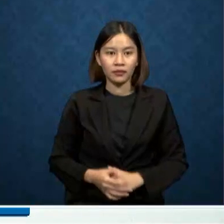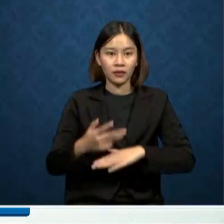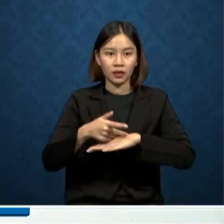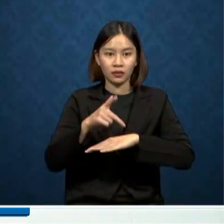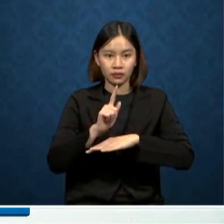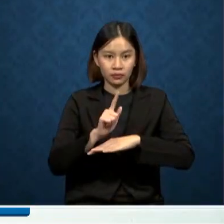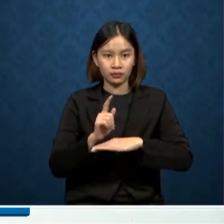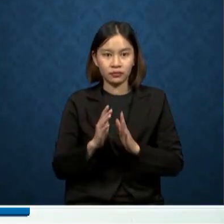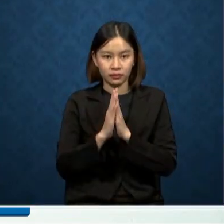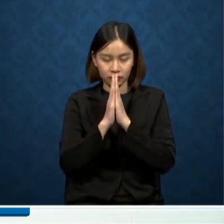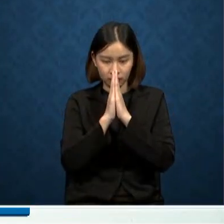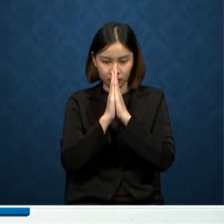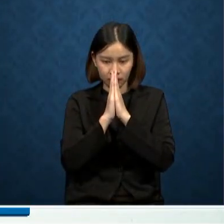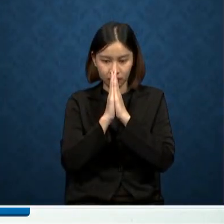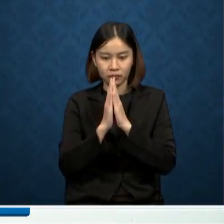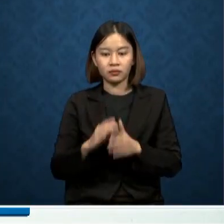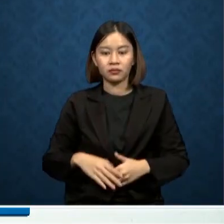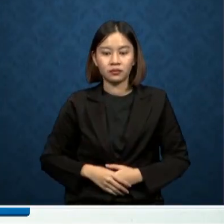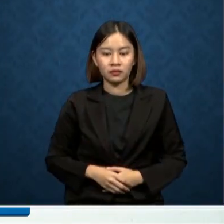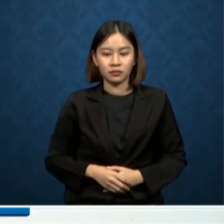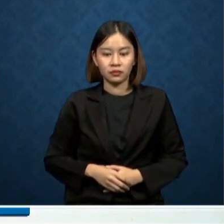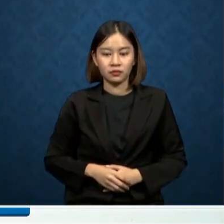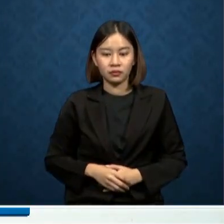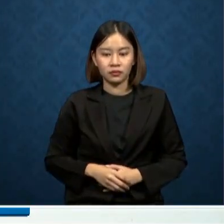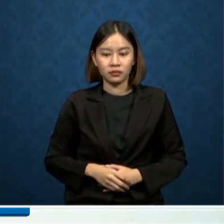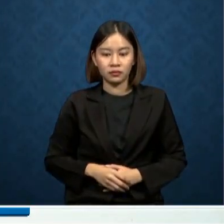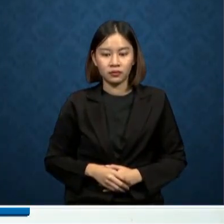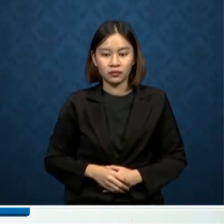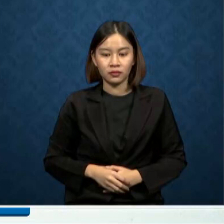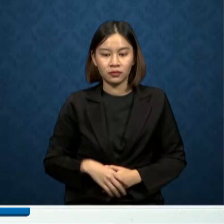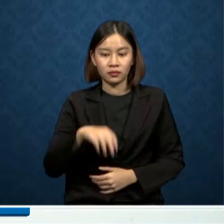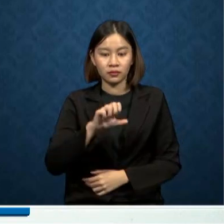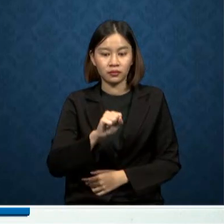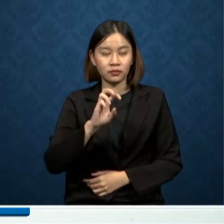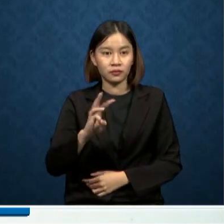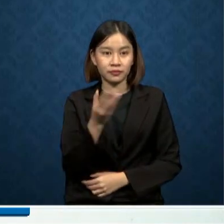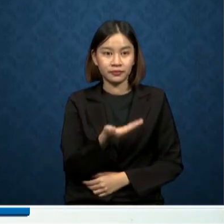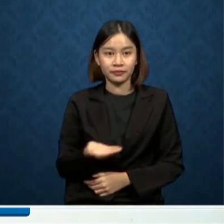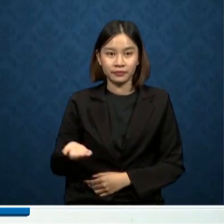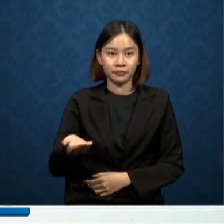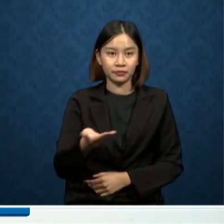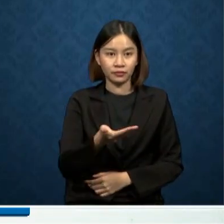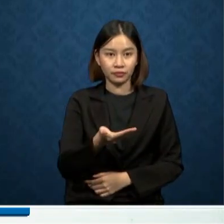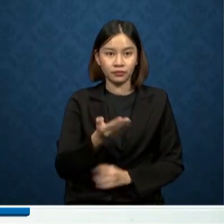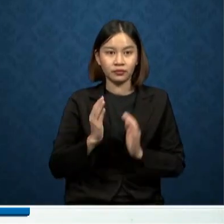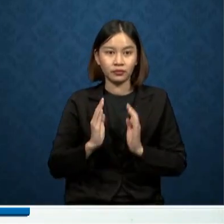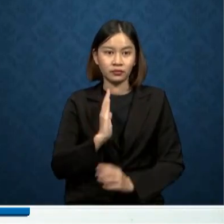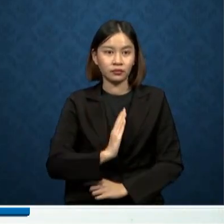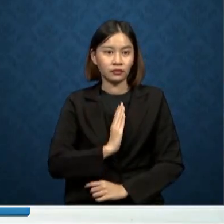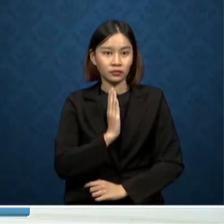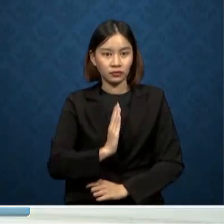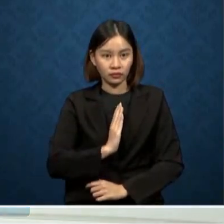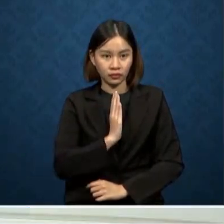กราบเรียนท่านประธานวุฒิสภาเรียนสมาชิกวุฒิสภาผู้ทรง